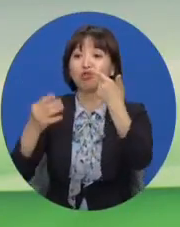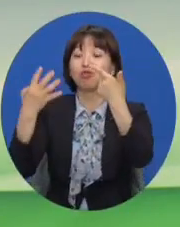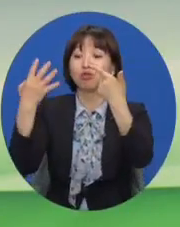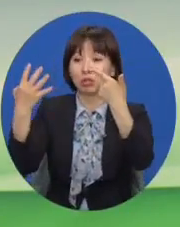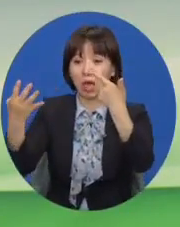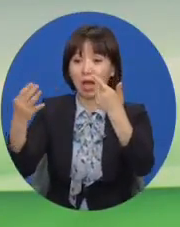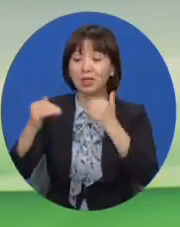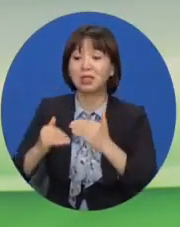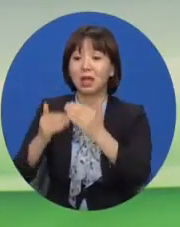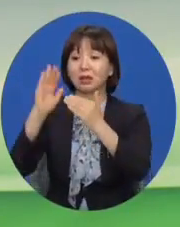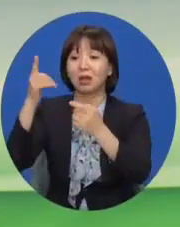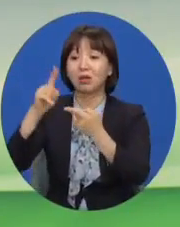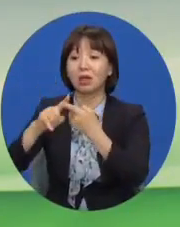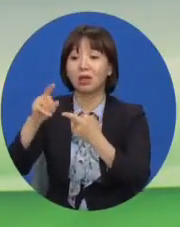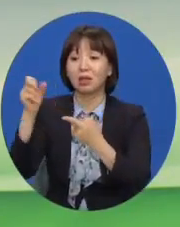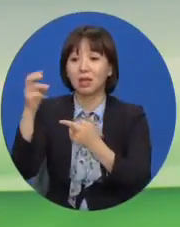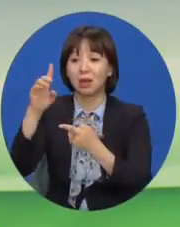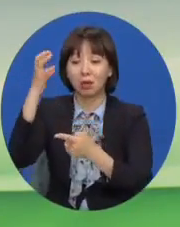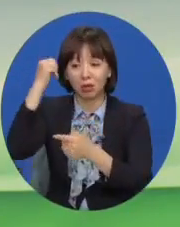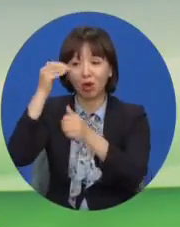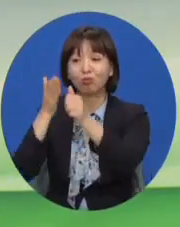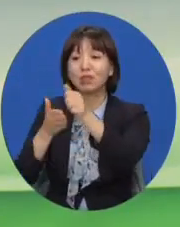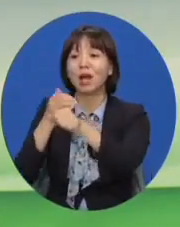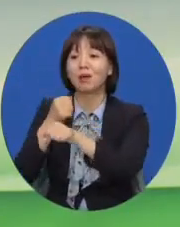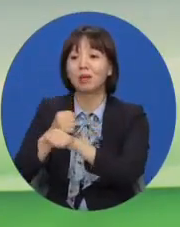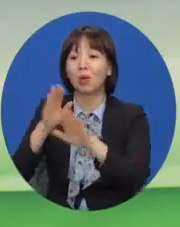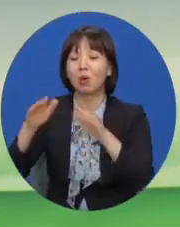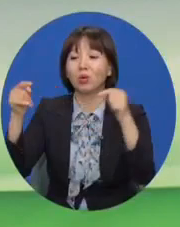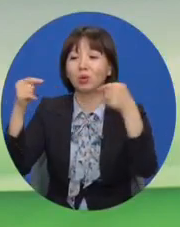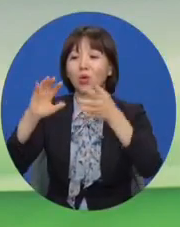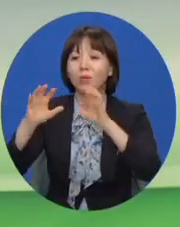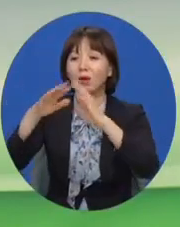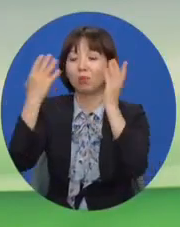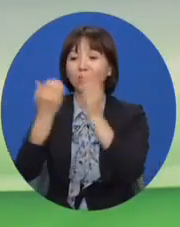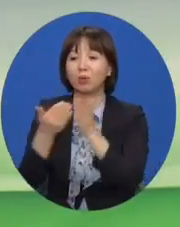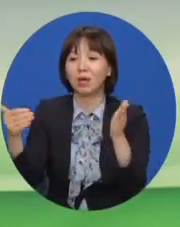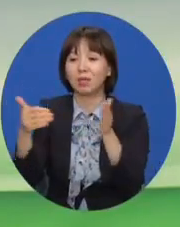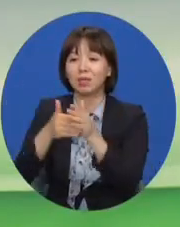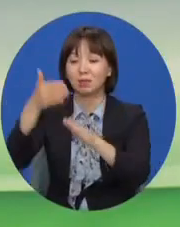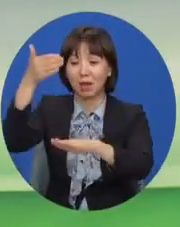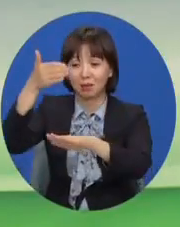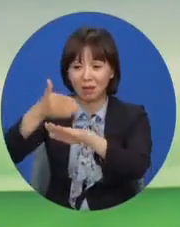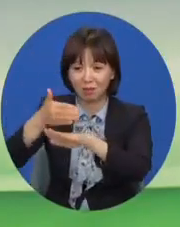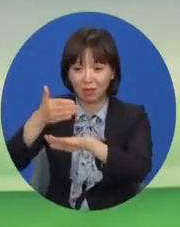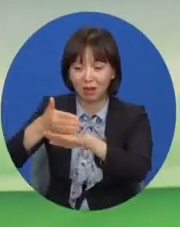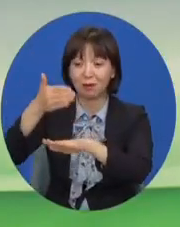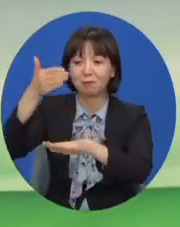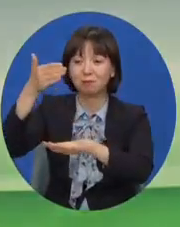4일에 진행이 된다는 점 다시 한번 기억해 주시기 바라겠습니다. 오늘 토론 방송을 마치겠습니다. 고맙습니다.